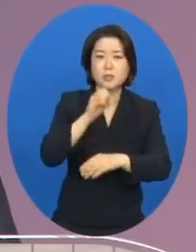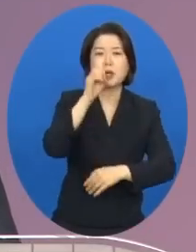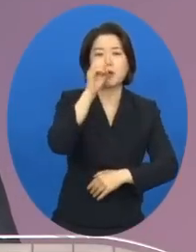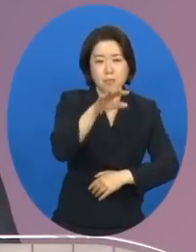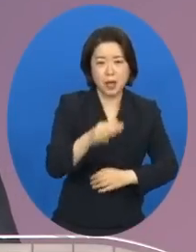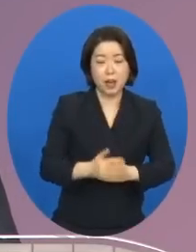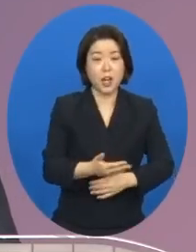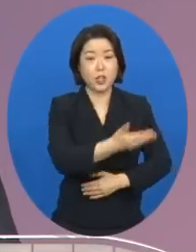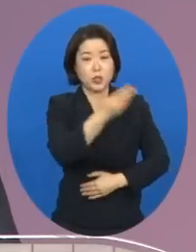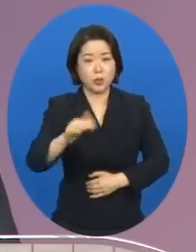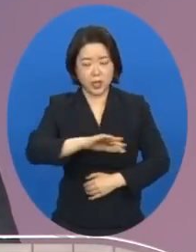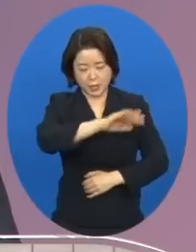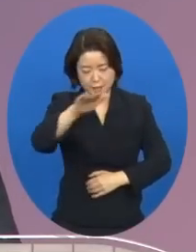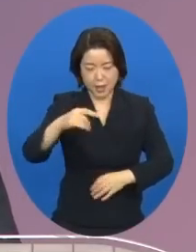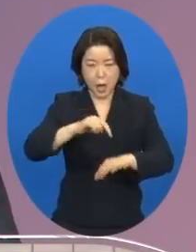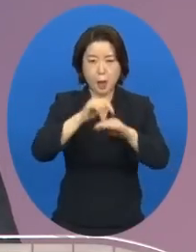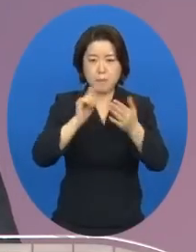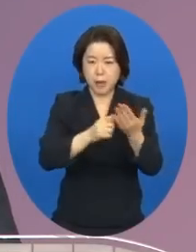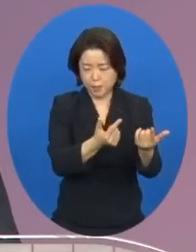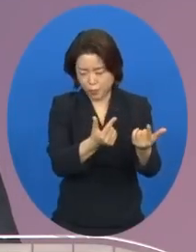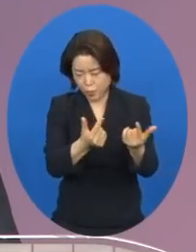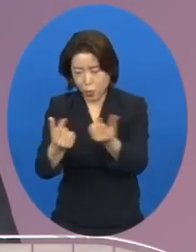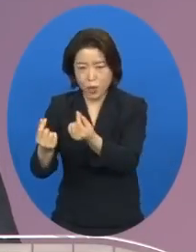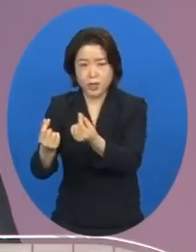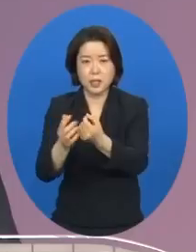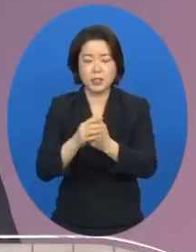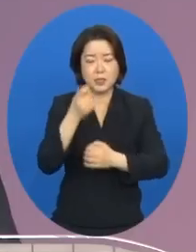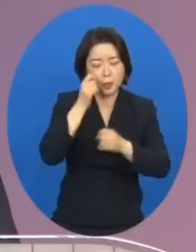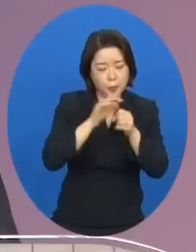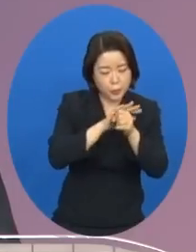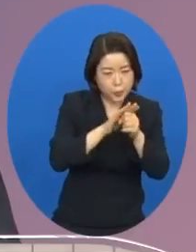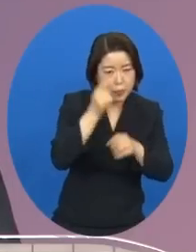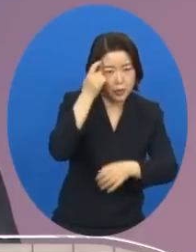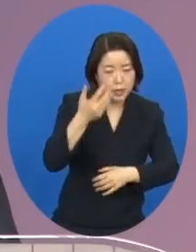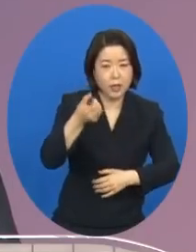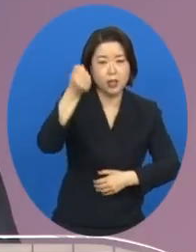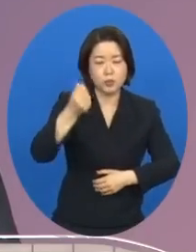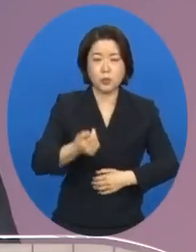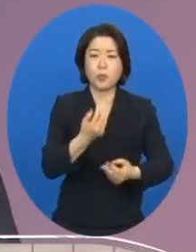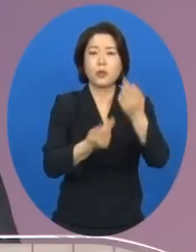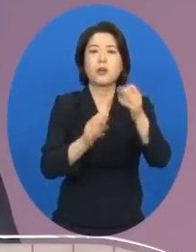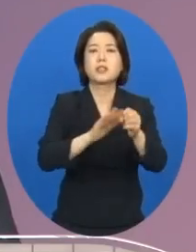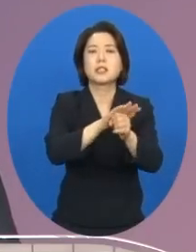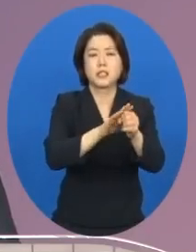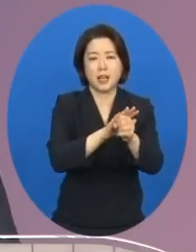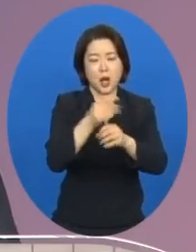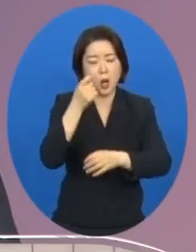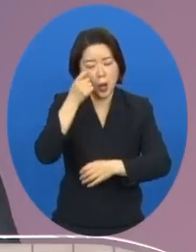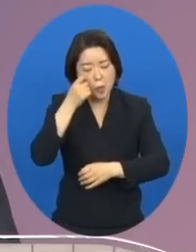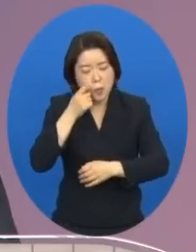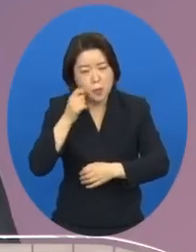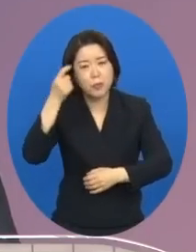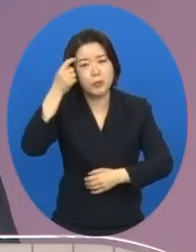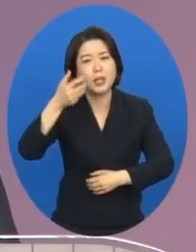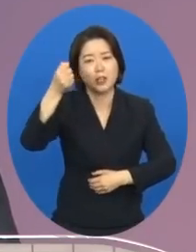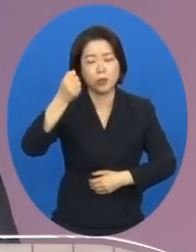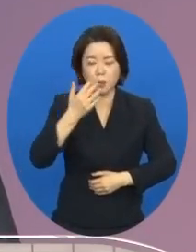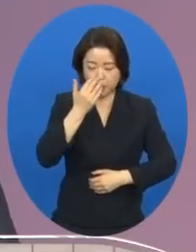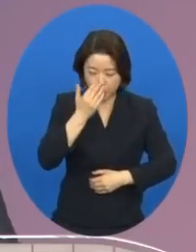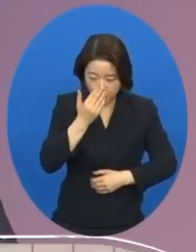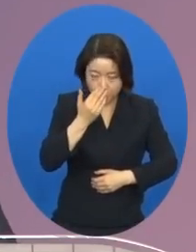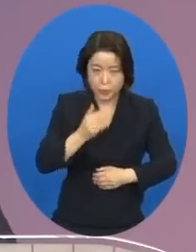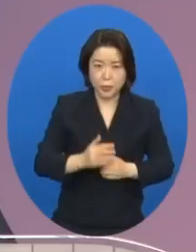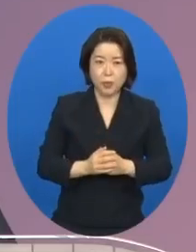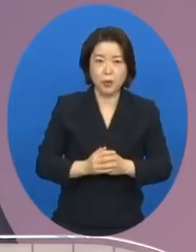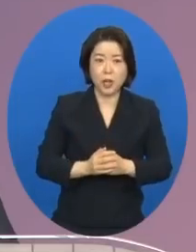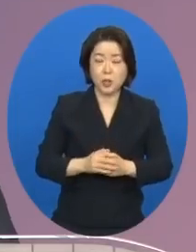말하노니 너희가 다 마음을 같이하여 동정하며 형제를 사랑하며 불쌍히 여기며 겸손하며